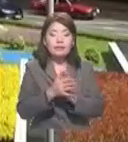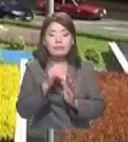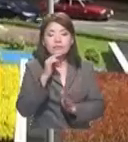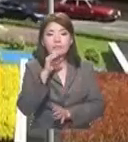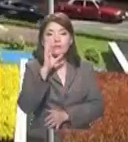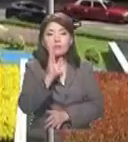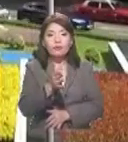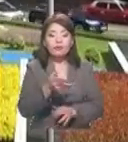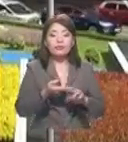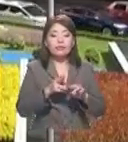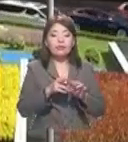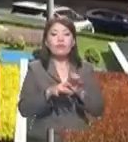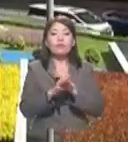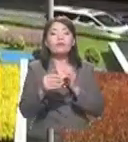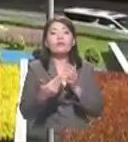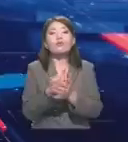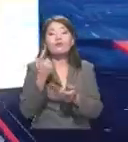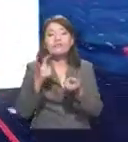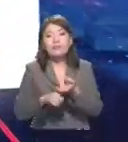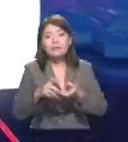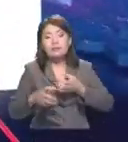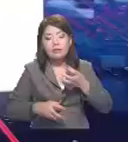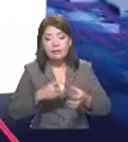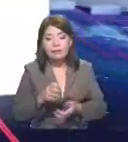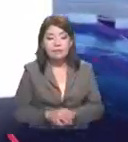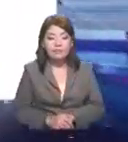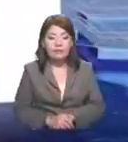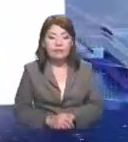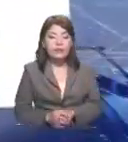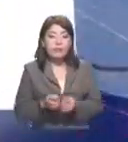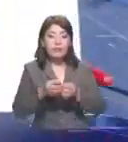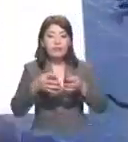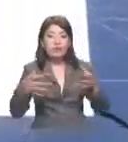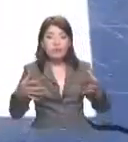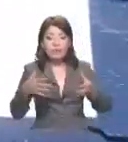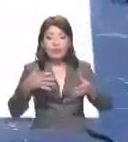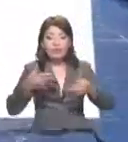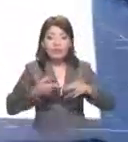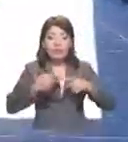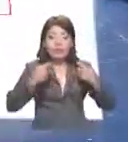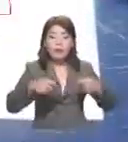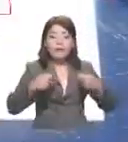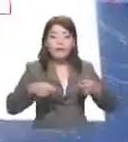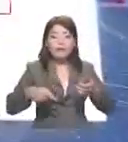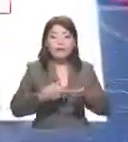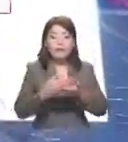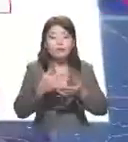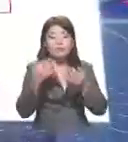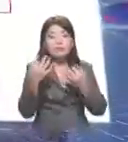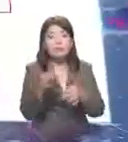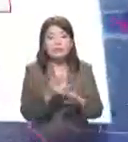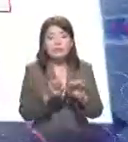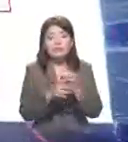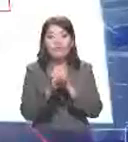статье, Казахстан налаживает новые связи с миром. Расширение трансконтинентальных торговых маршрутов не должно быть истолковано